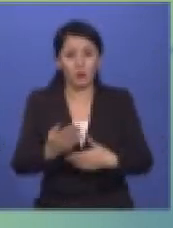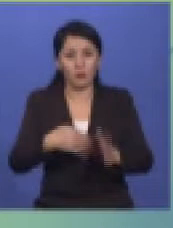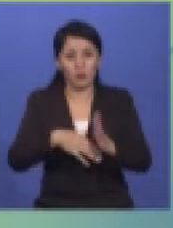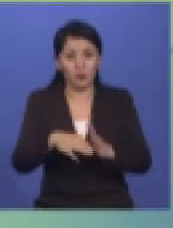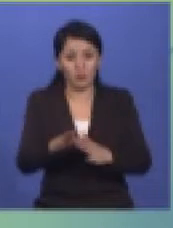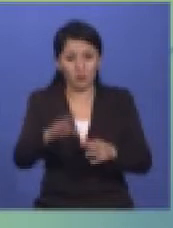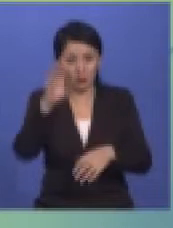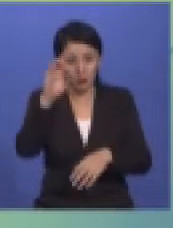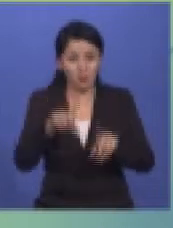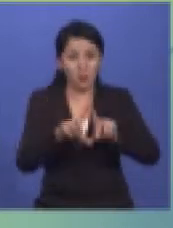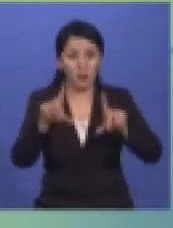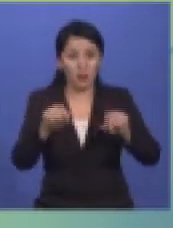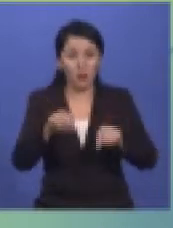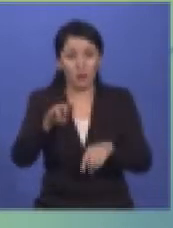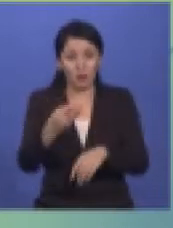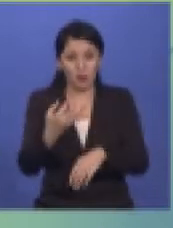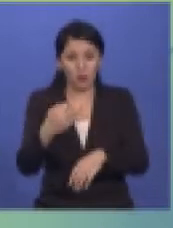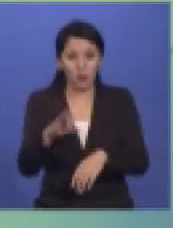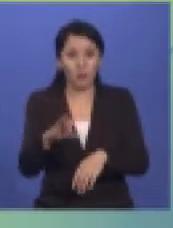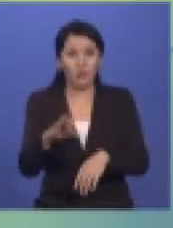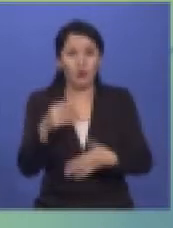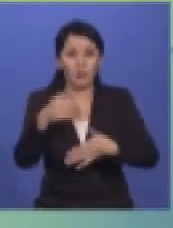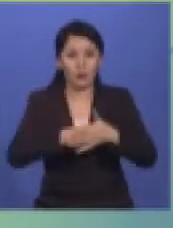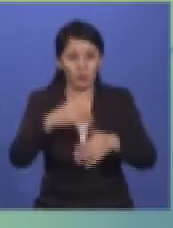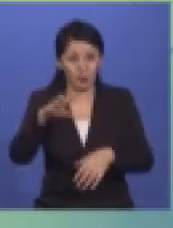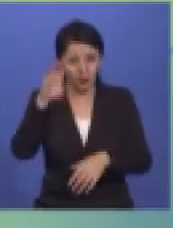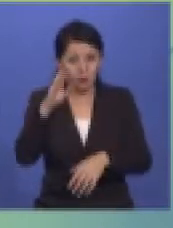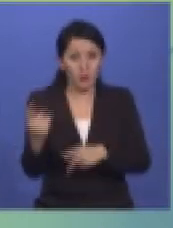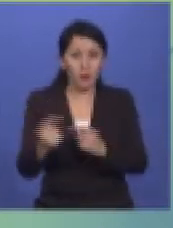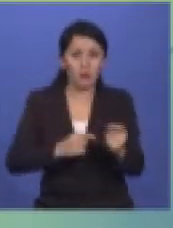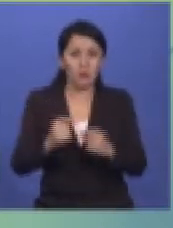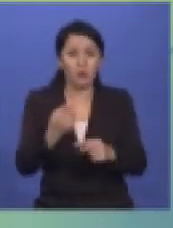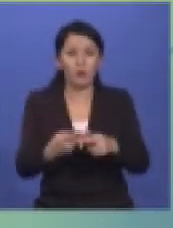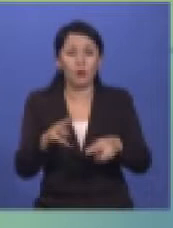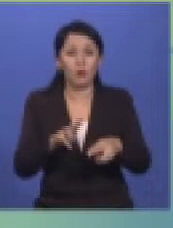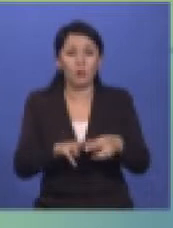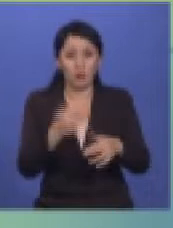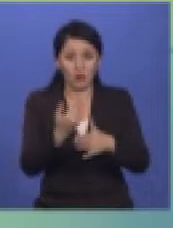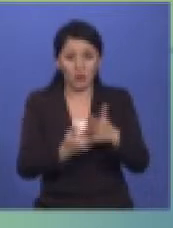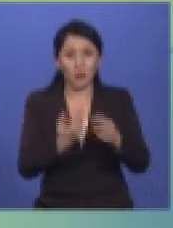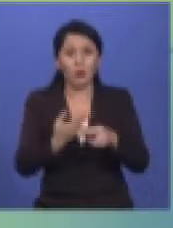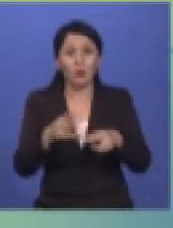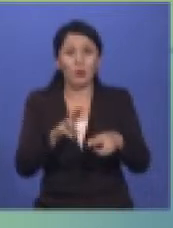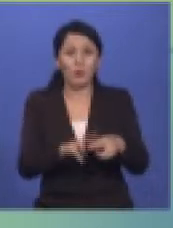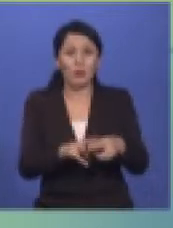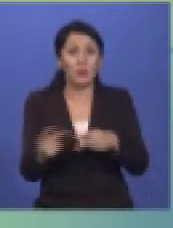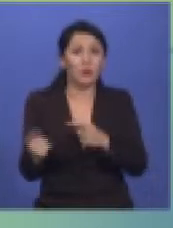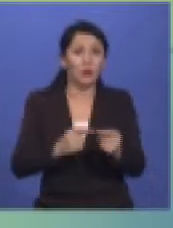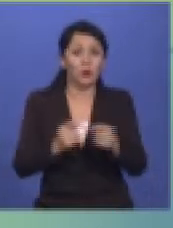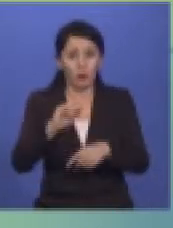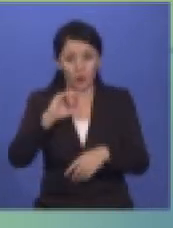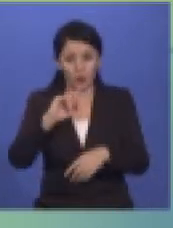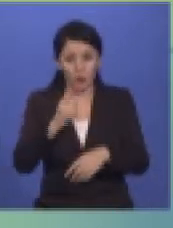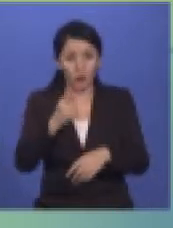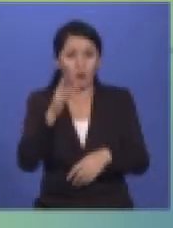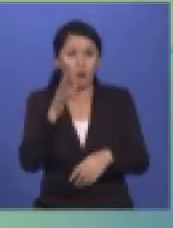жандандыру үшін қажет. Мемлекет башысы Қасым Жомарт Тоқаев ұйымға мүше мемлекет басшыларына осындай ұсыныс білдірді. Сондай-ақ президент